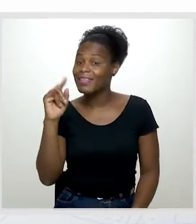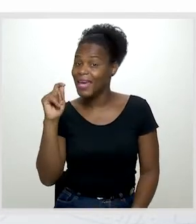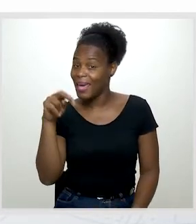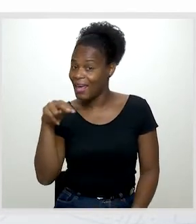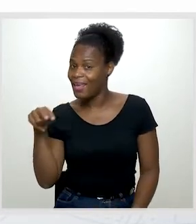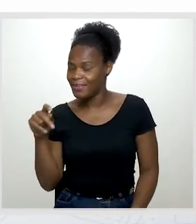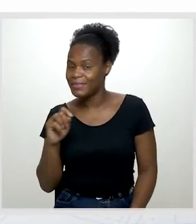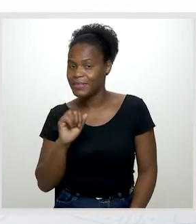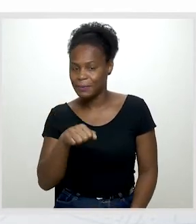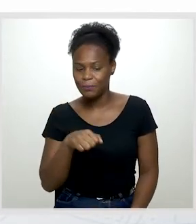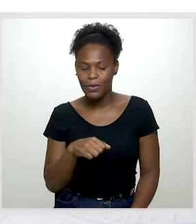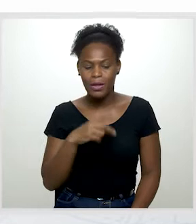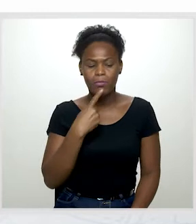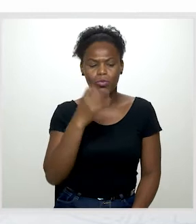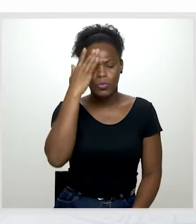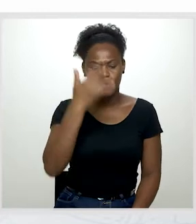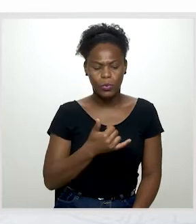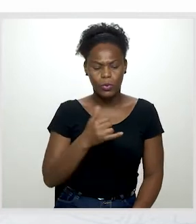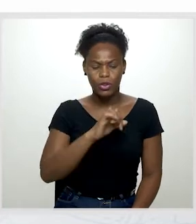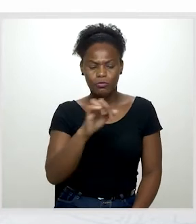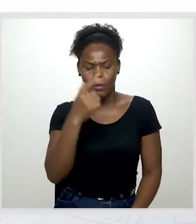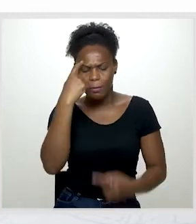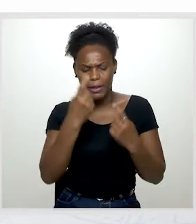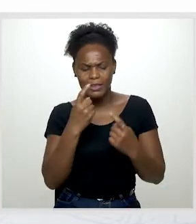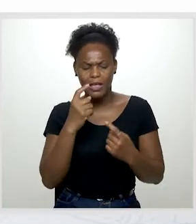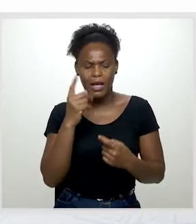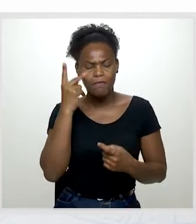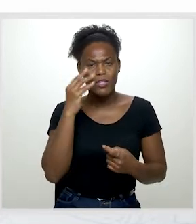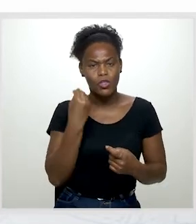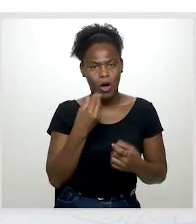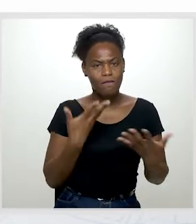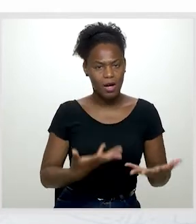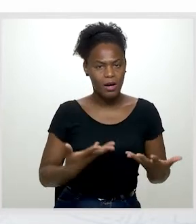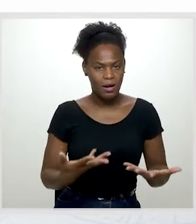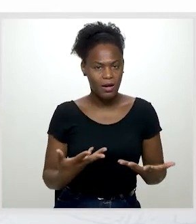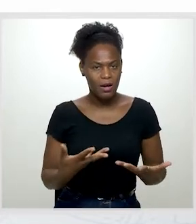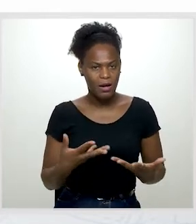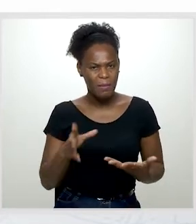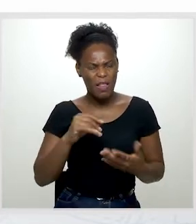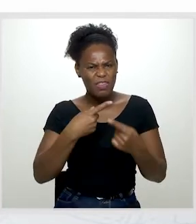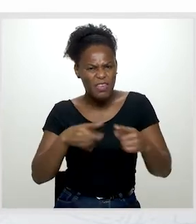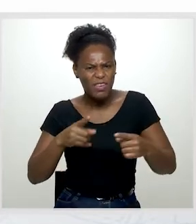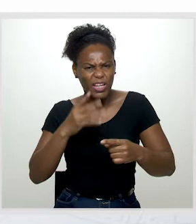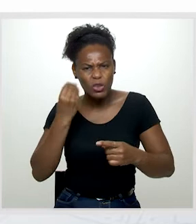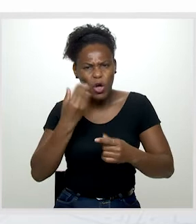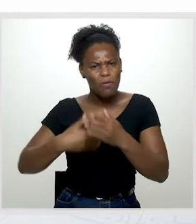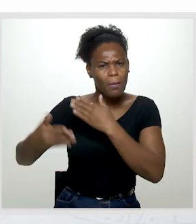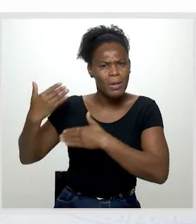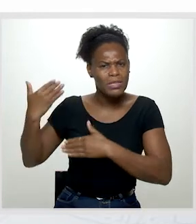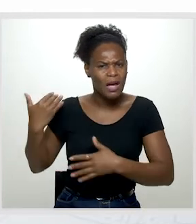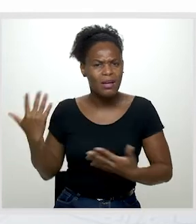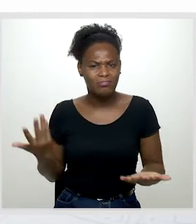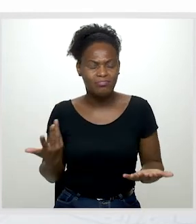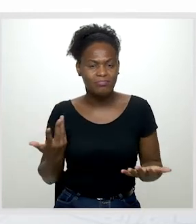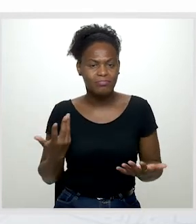bien. Deuxième question. Vous pensez que la vie des jeunes actuellement est très différente des jeunes dans le